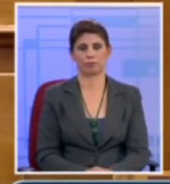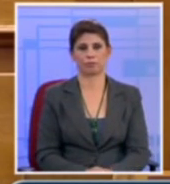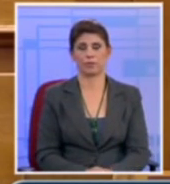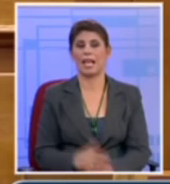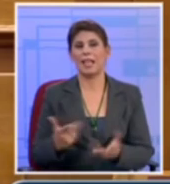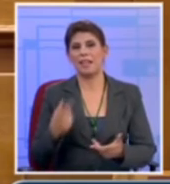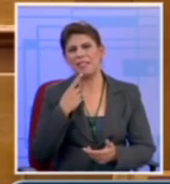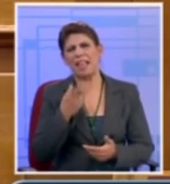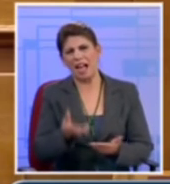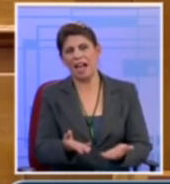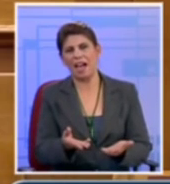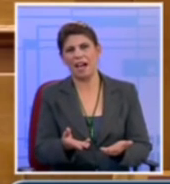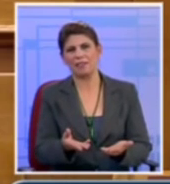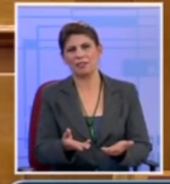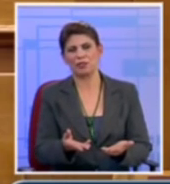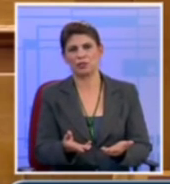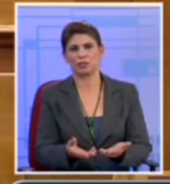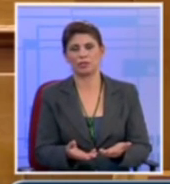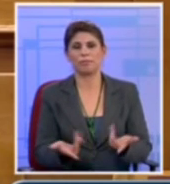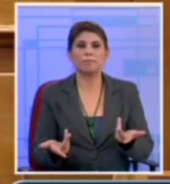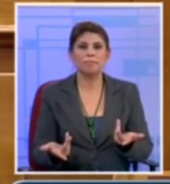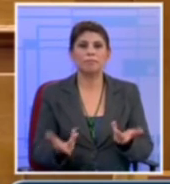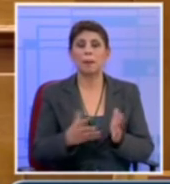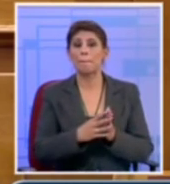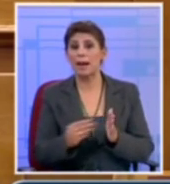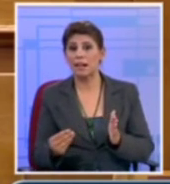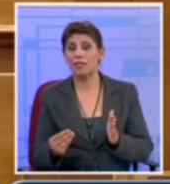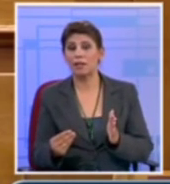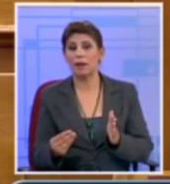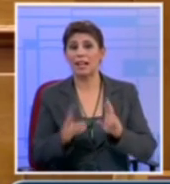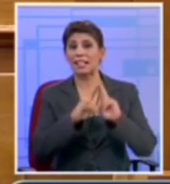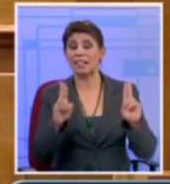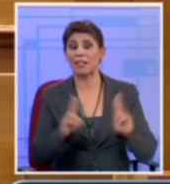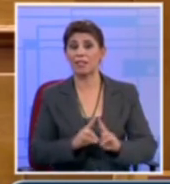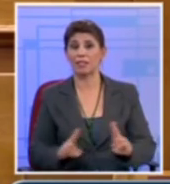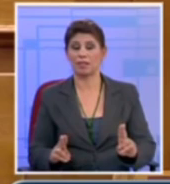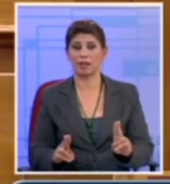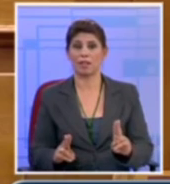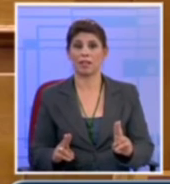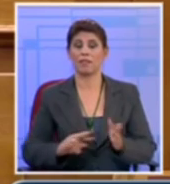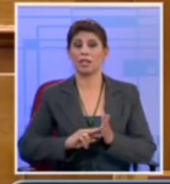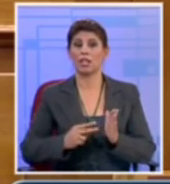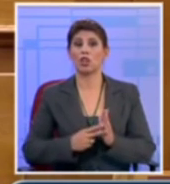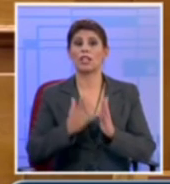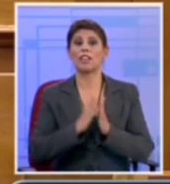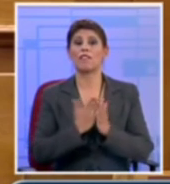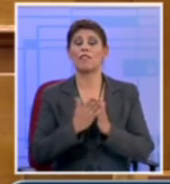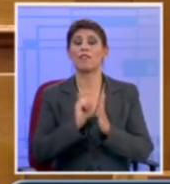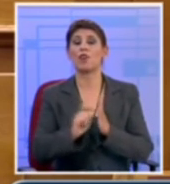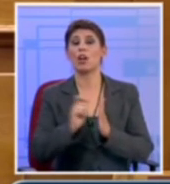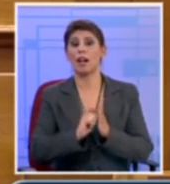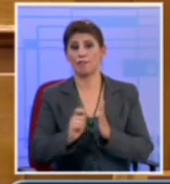Δηλαδή τέτοια αξιοποίηση αποτελεί παράδειγμα για τη διεθνή, για την οικονομική βιβλιογραφία.